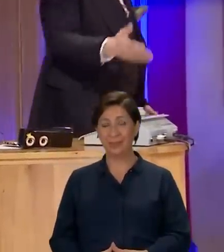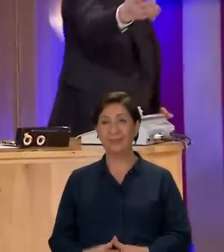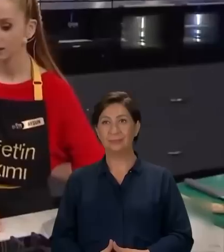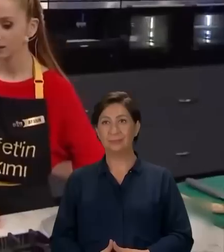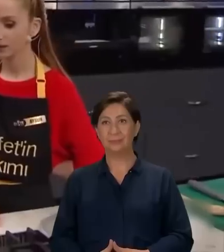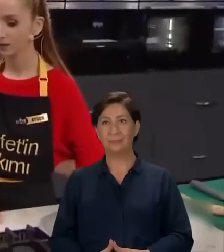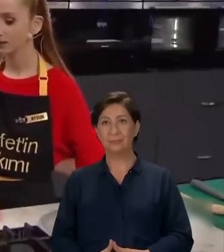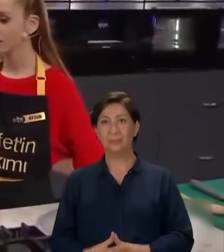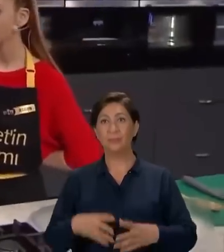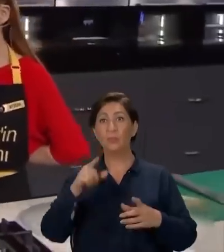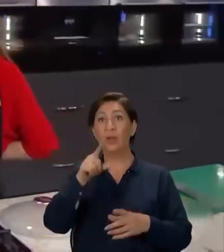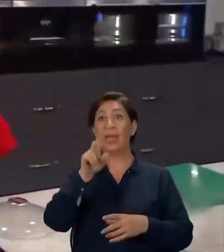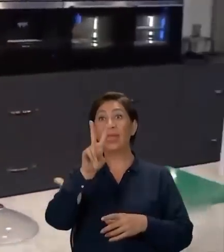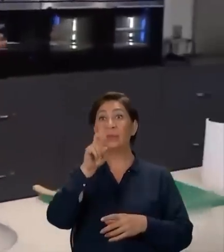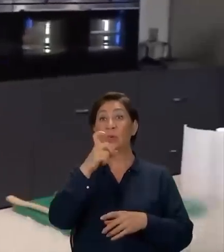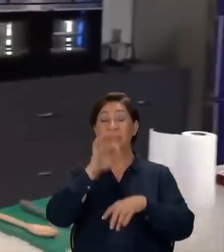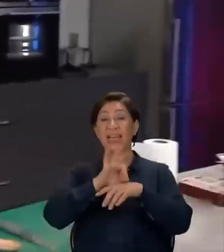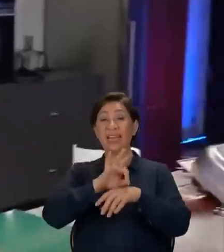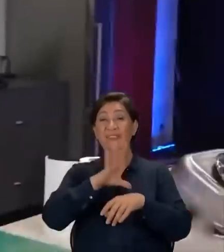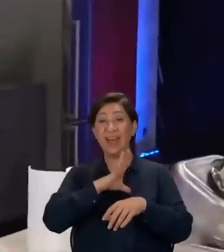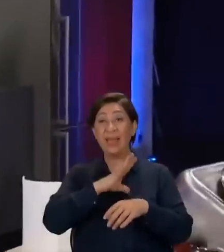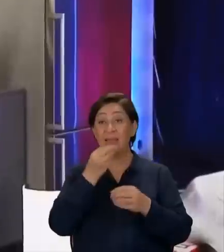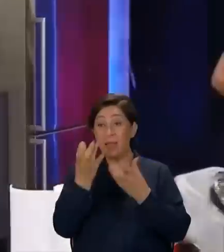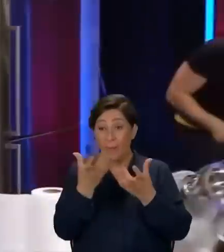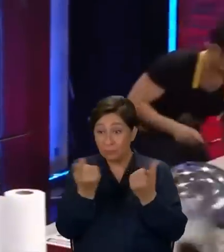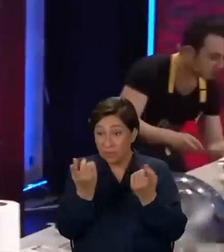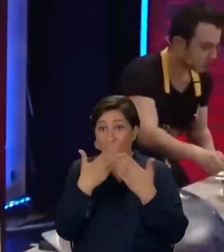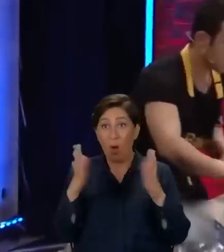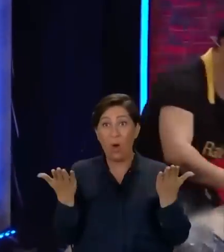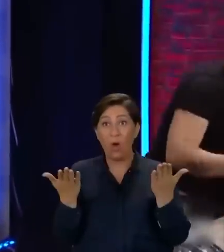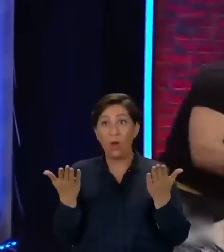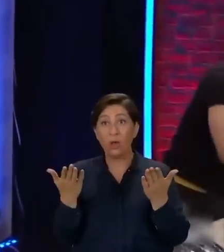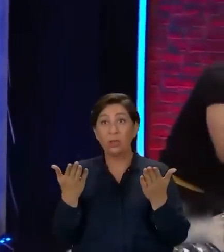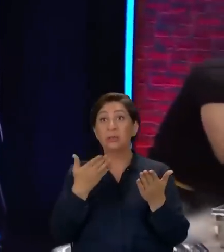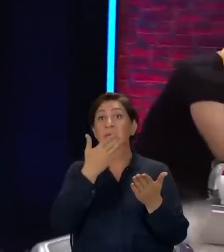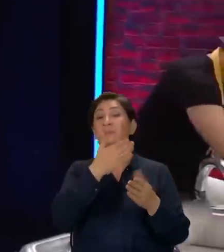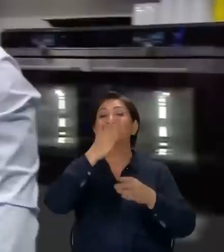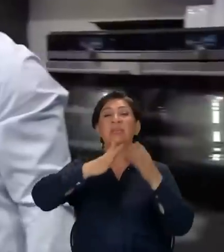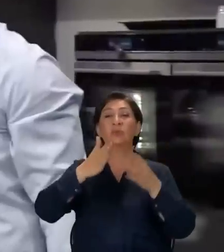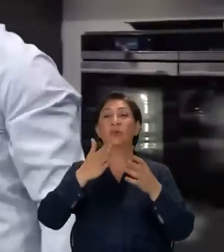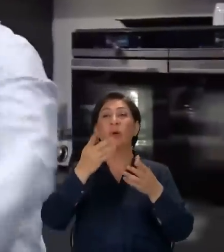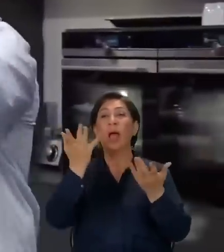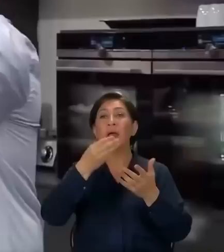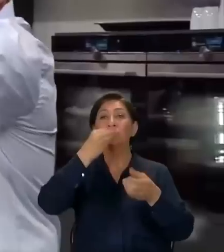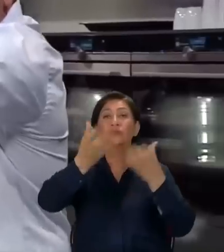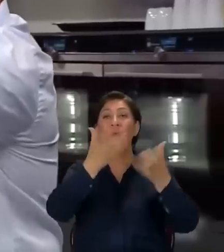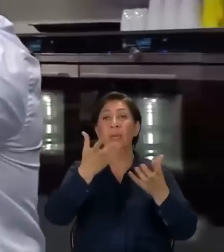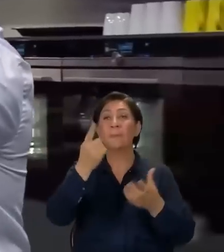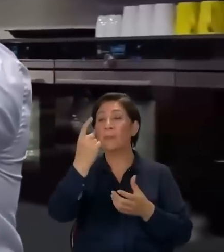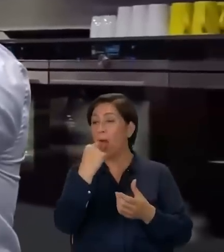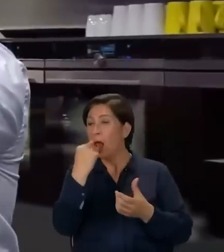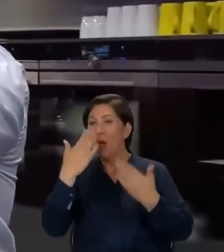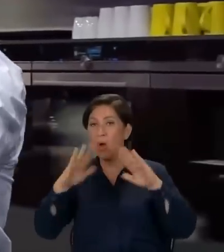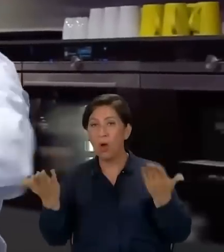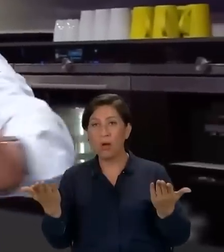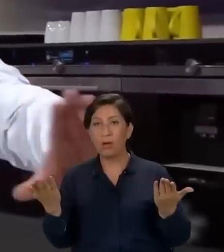Evet, devam. Beyler 29 dakika var, ortada yemek yok. Biriniz kestiriyor, biriniz hala sufle yapıyor. Birinizin makarnası